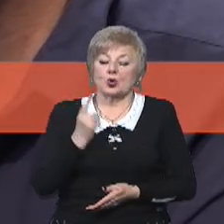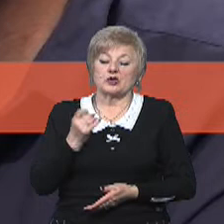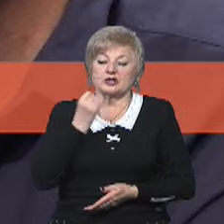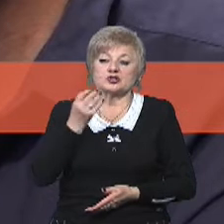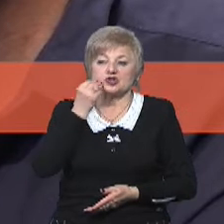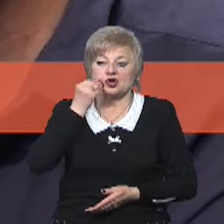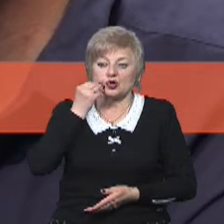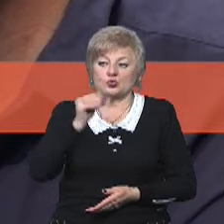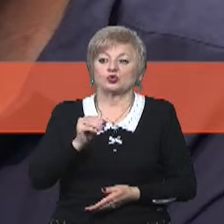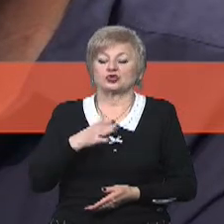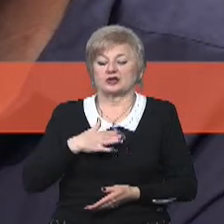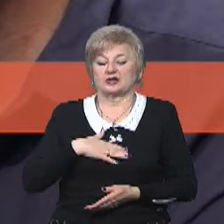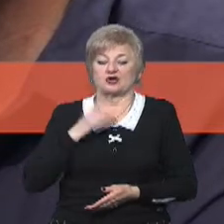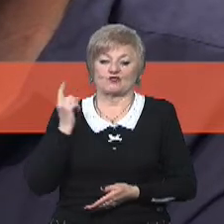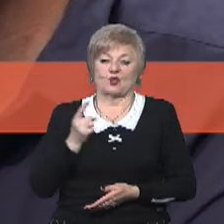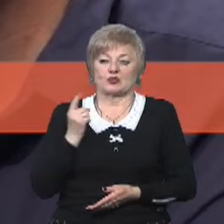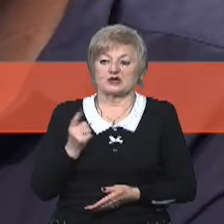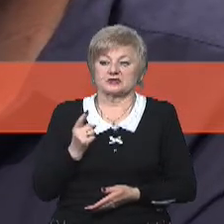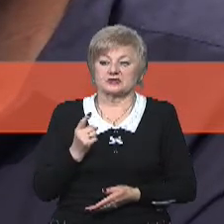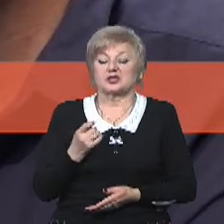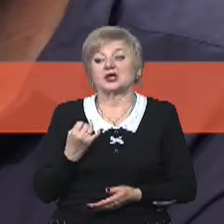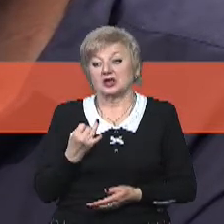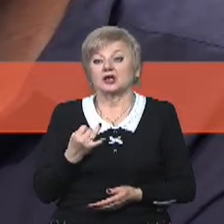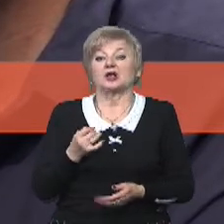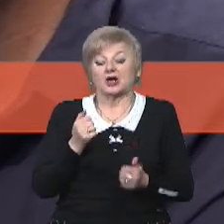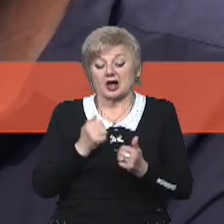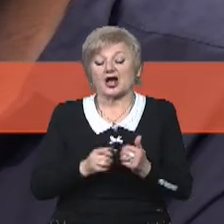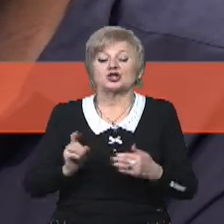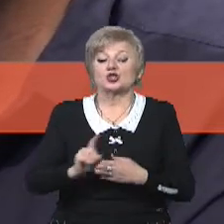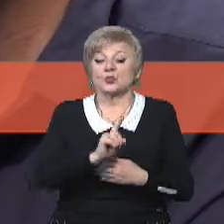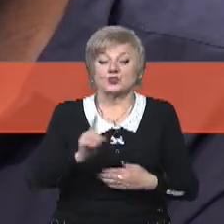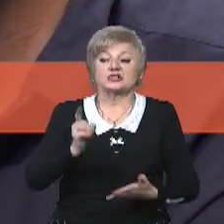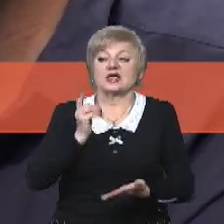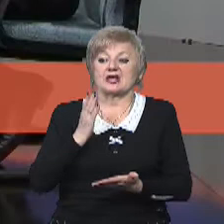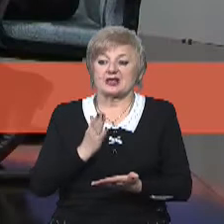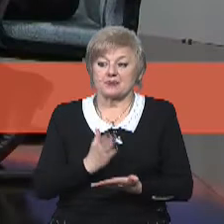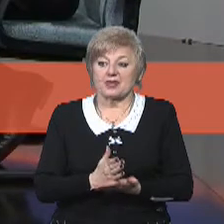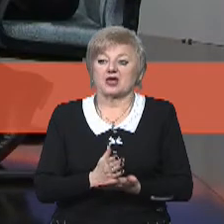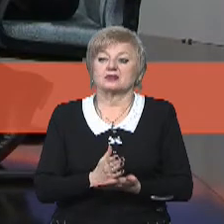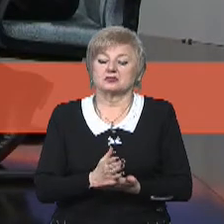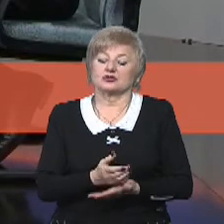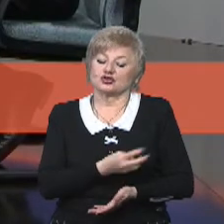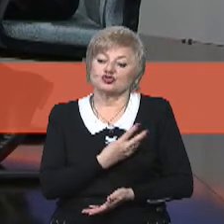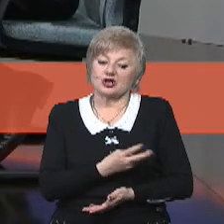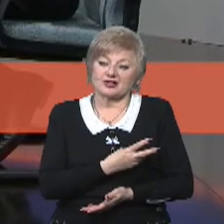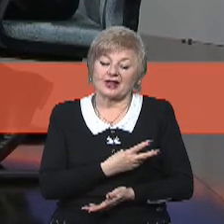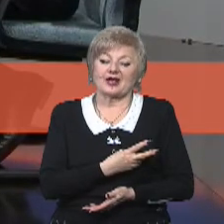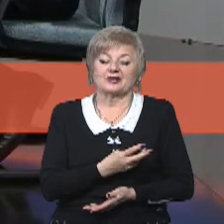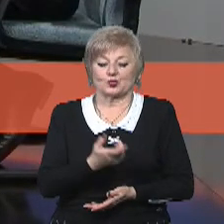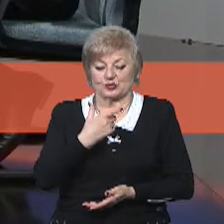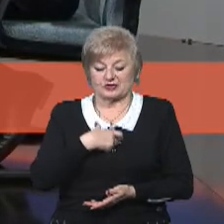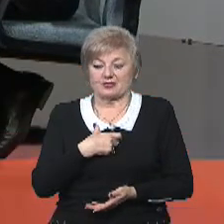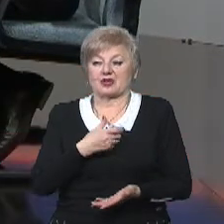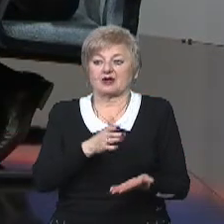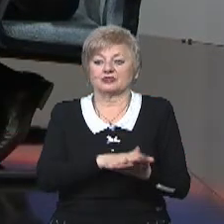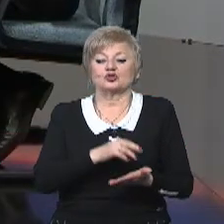найкращих в нашій області. Ось, ну і кожен музей має бажає мати в собі експонат, який